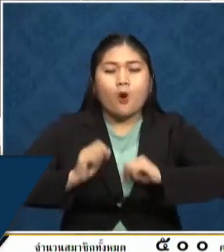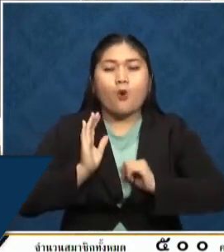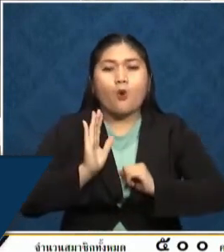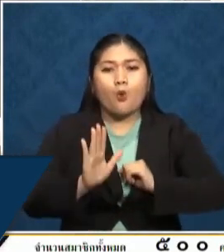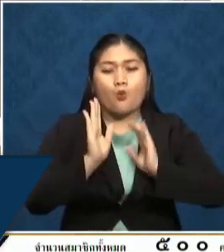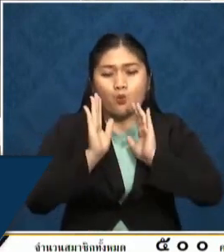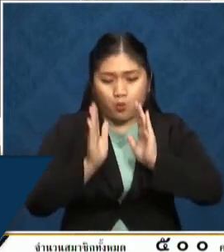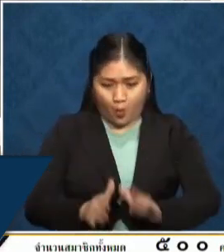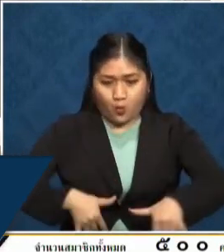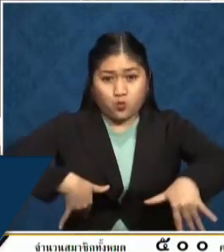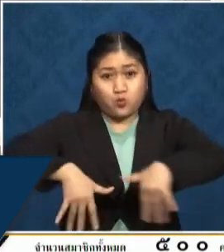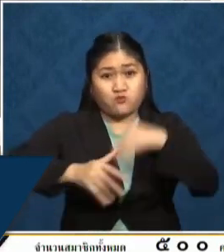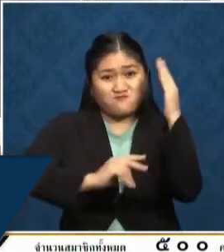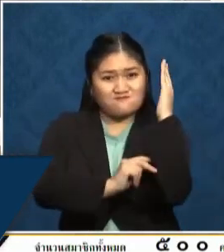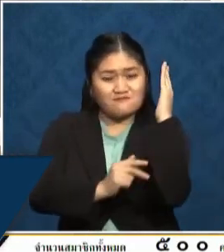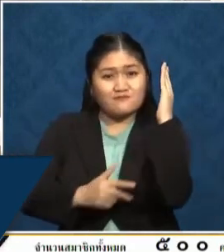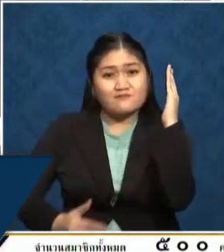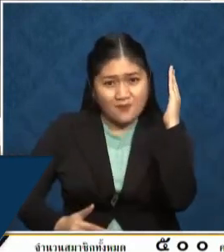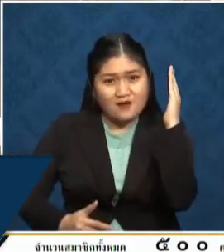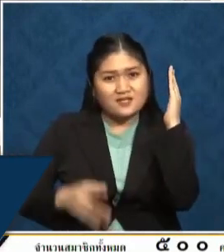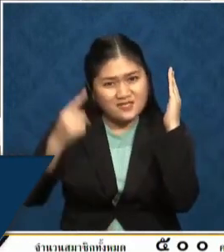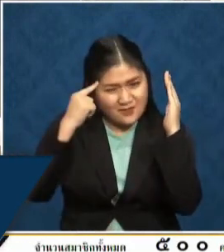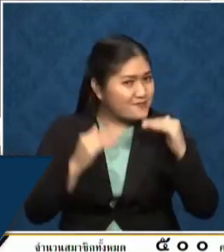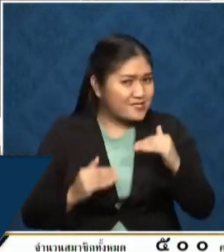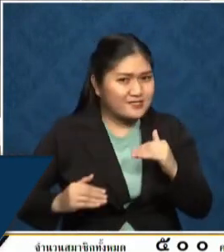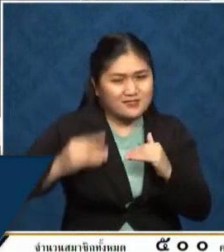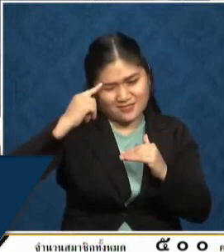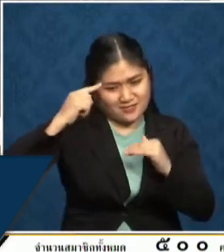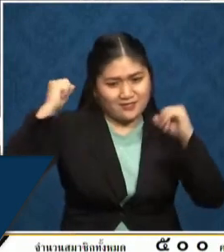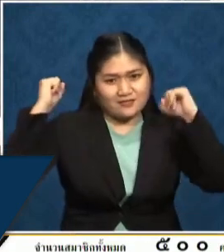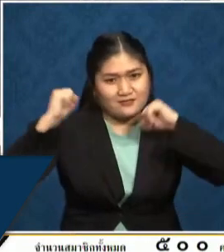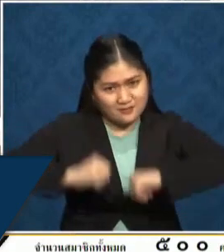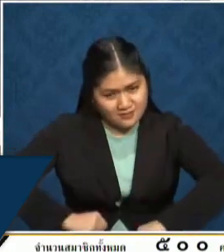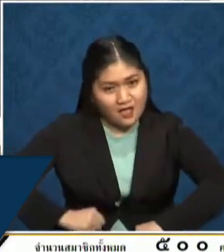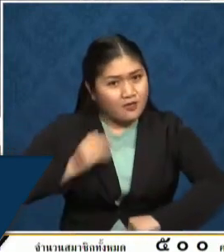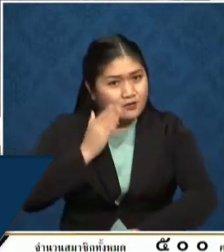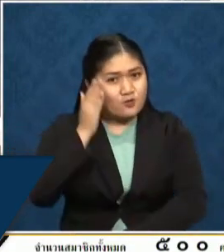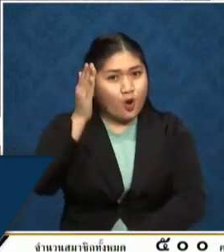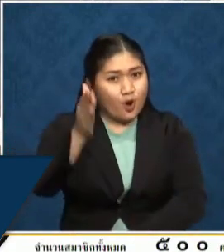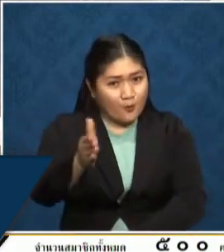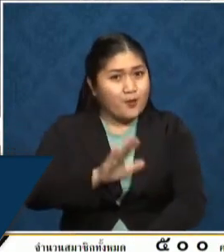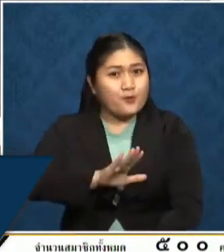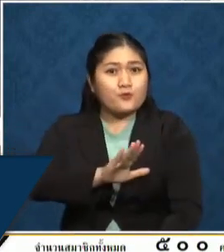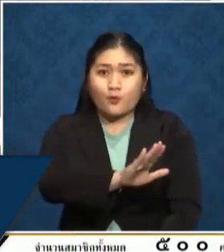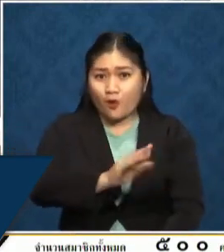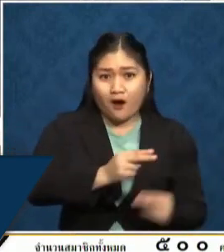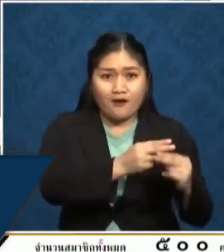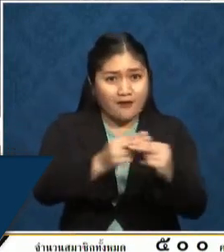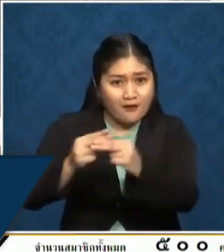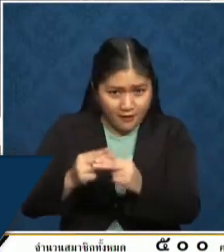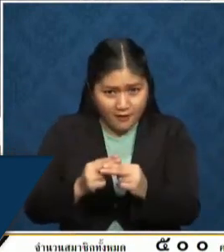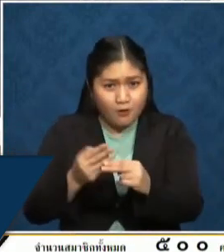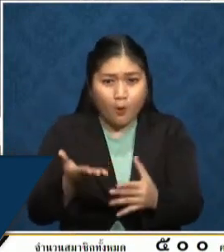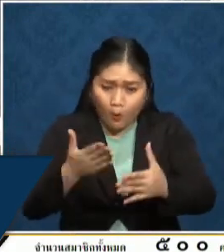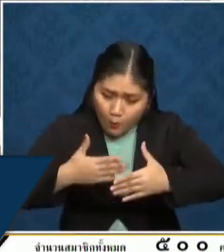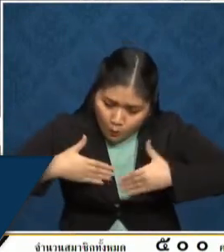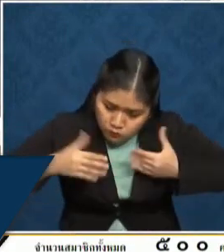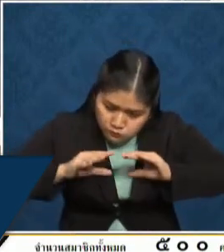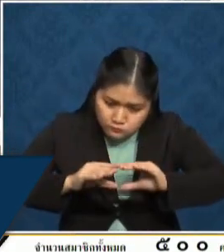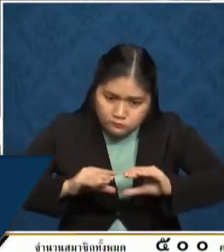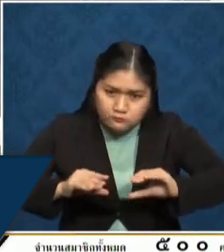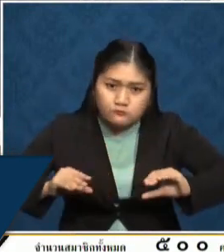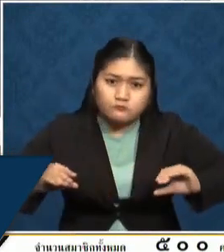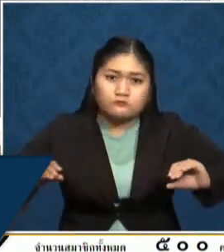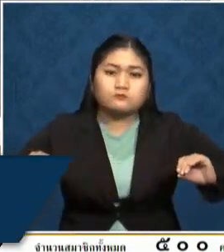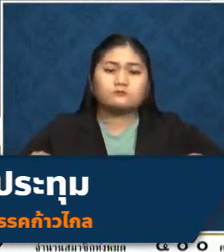ในสามจงหวชแดนภาคใ้ที่เขาจะมีสธตัสนใจอนาคตของพวกเขาเองขอความสนดิสุขจงมีแต่ท